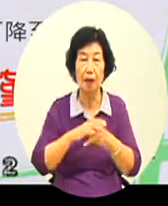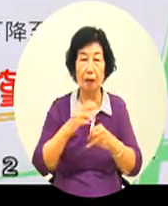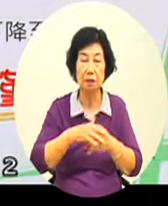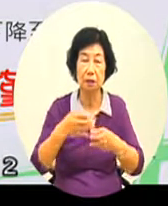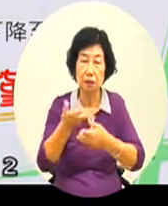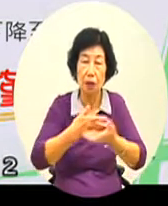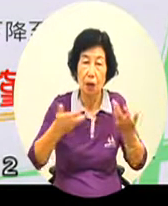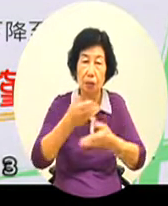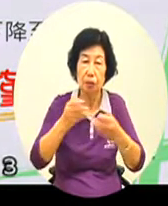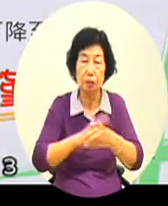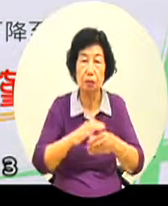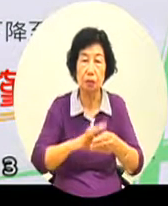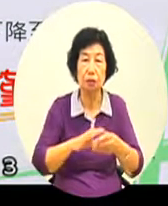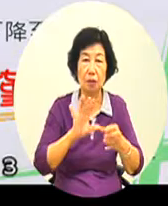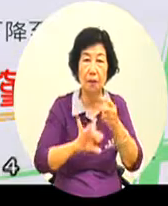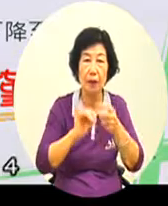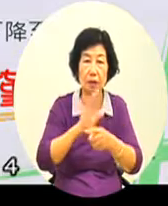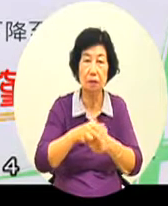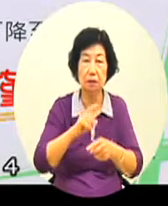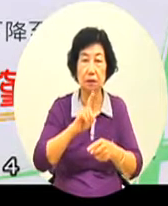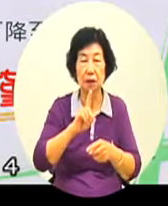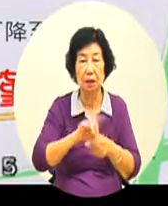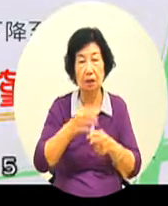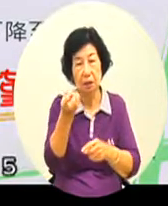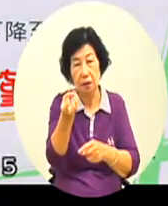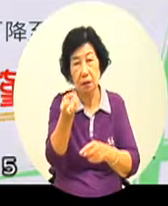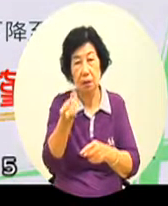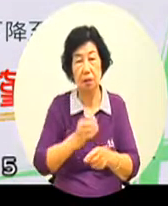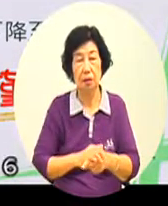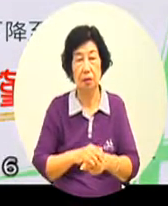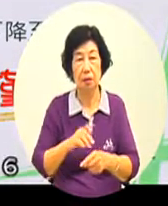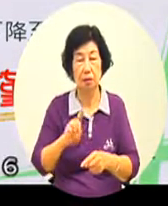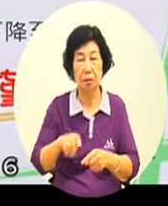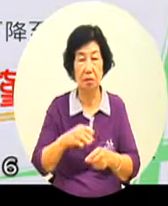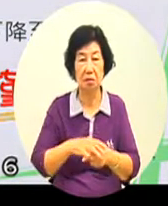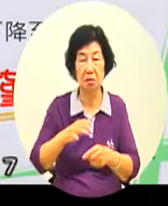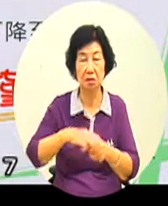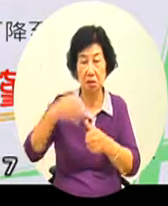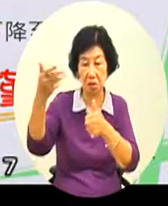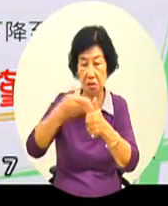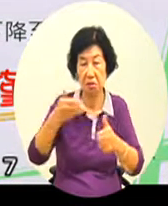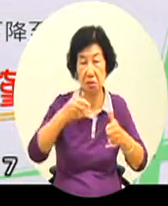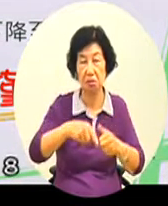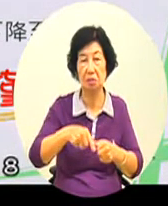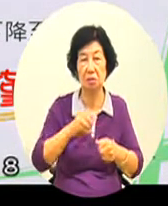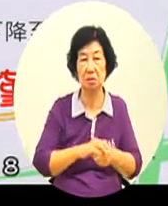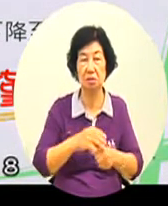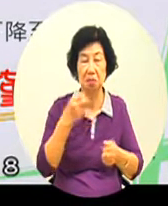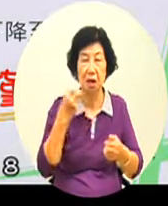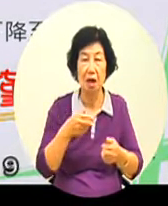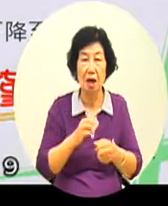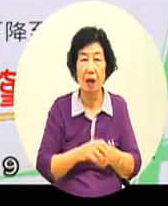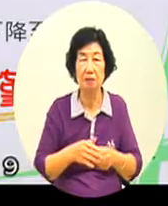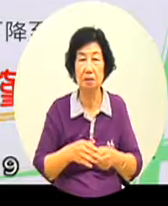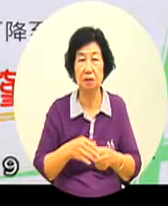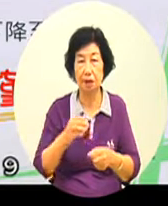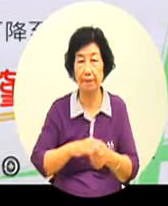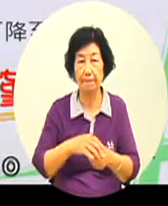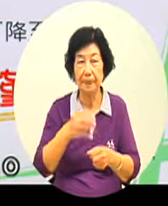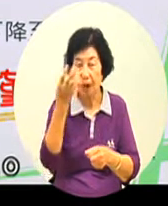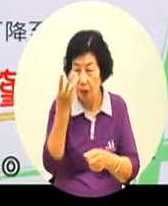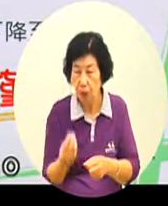这个情形是非常严峻，客语流失的状况是非常的严峻的。那在这个情形之下呢，我